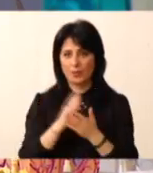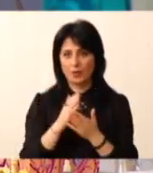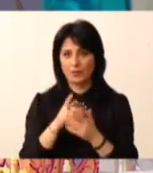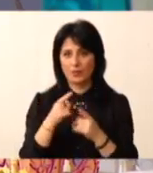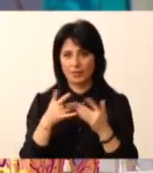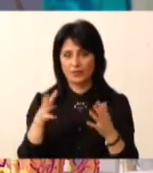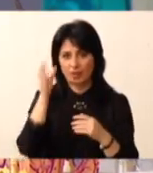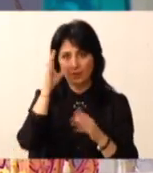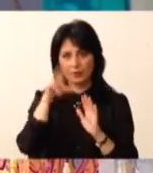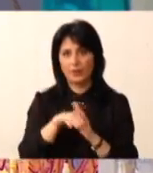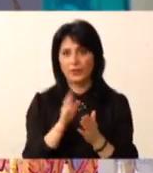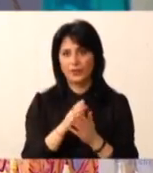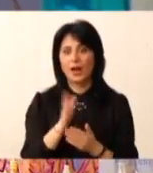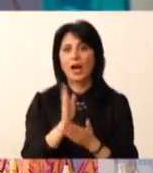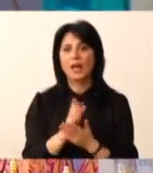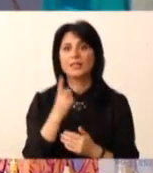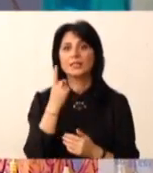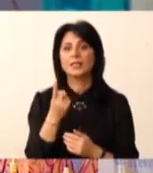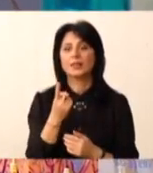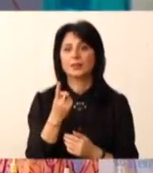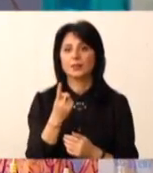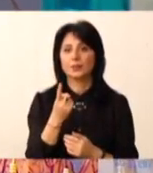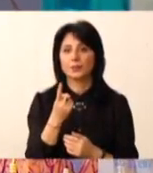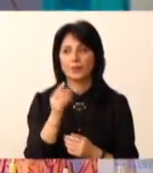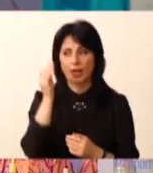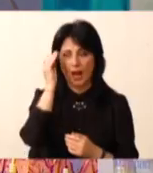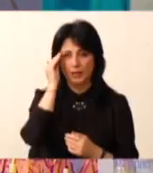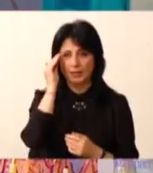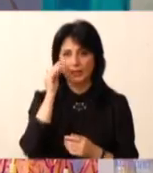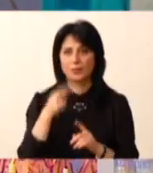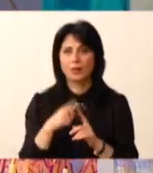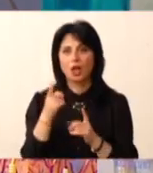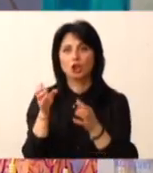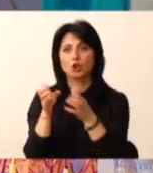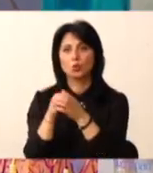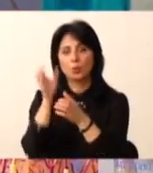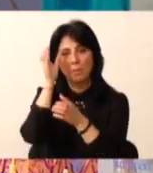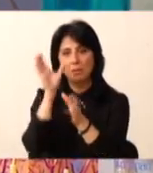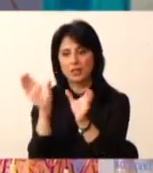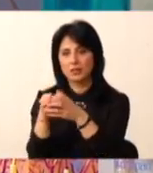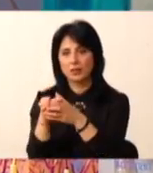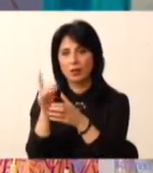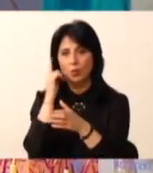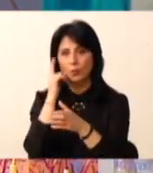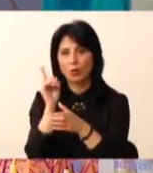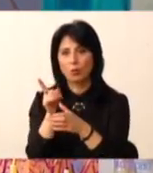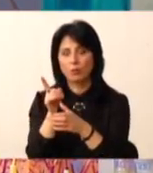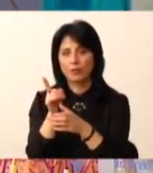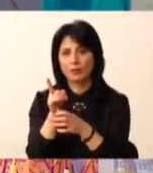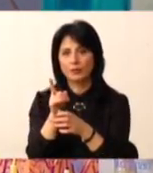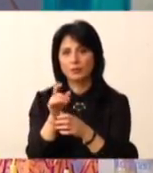განსხვავებული აზრია მეცნიერებში. არის ერთი აზრი, ანუ ერთი ჯგუფი მეცნიერების, რომლებიც ფიქრობენ, რომ